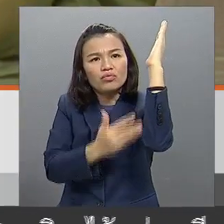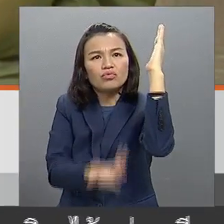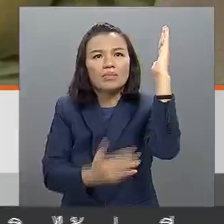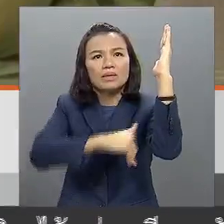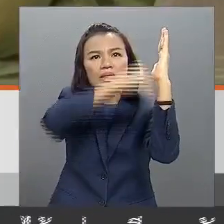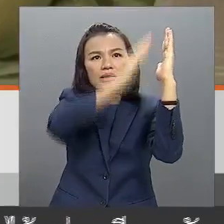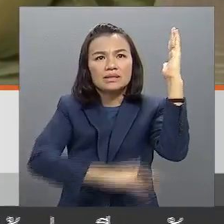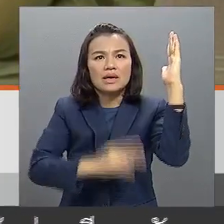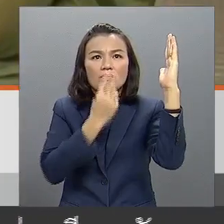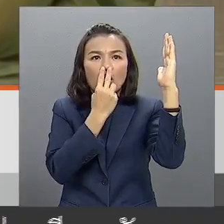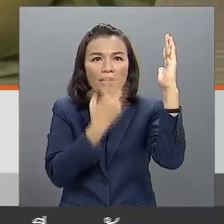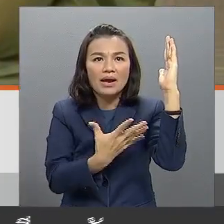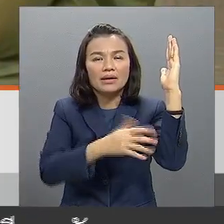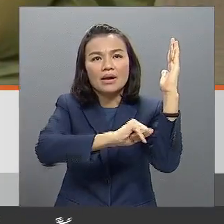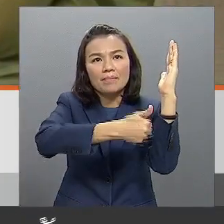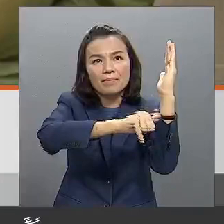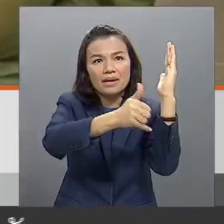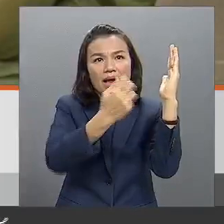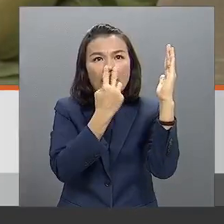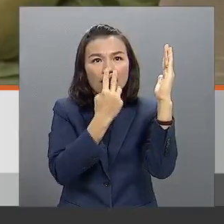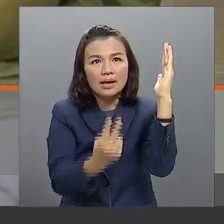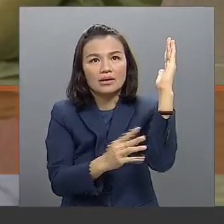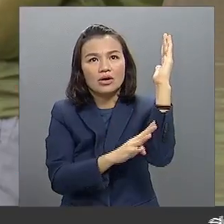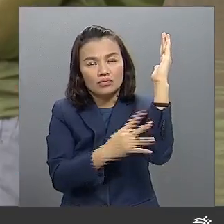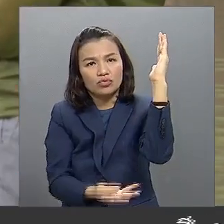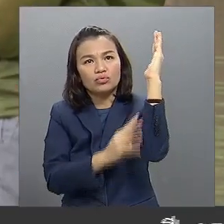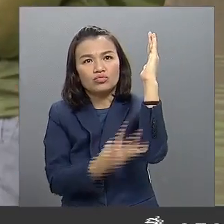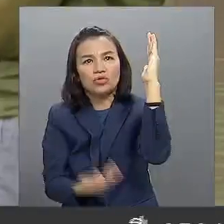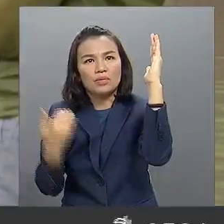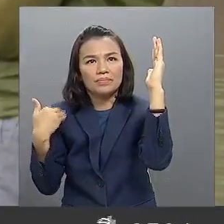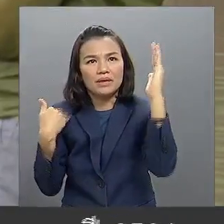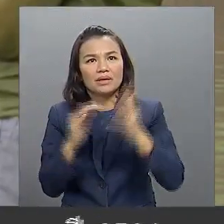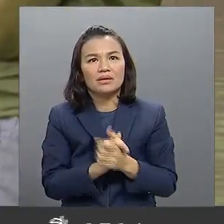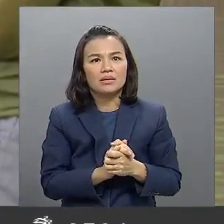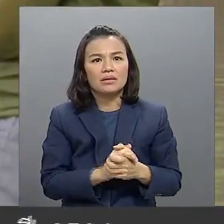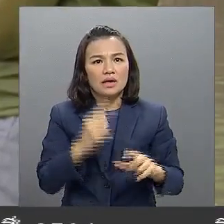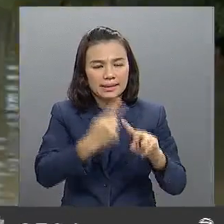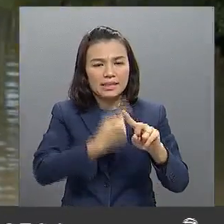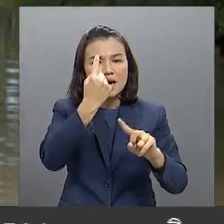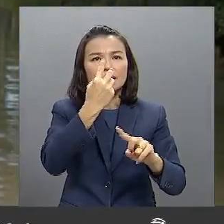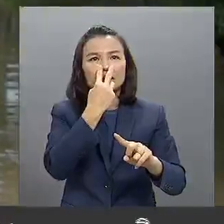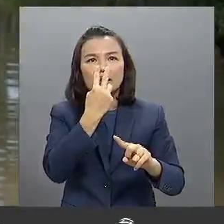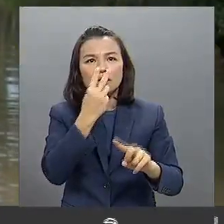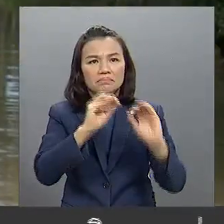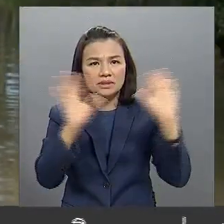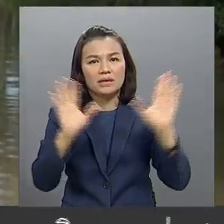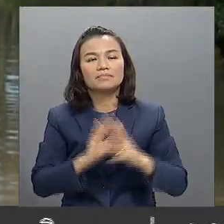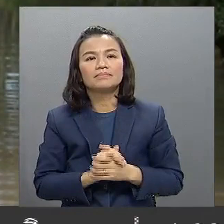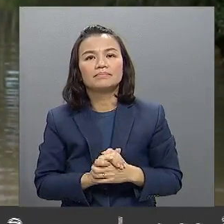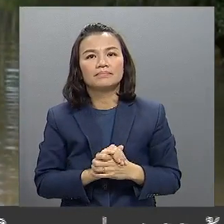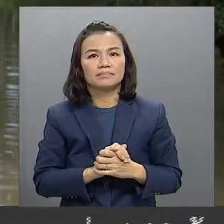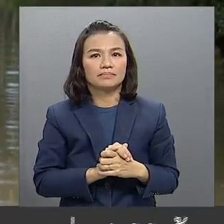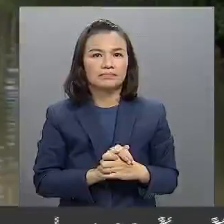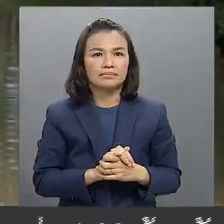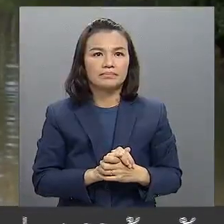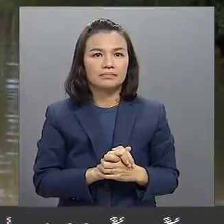ามันก็มีบางช่วงที่ว่าเห็นแล้วว่ามันลุดแต่ว่าอีกสักเดือนเนี่ยจะลุดหลอกอย่างมากเลย ไ